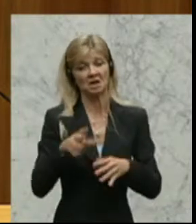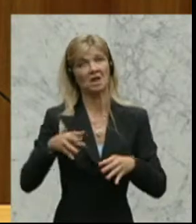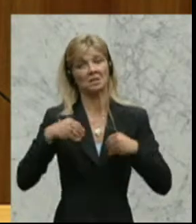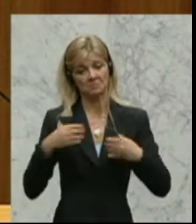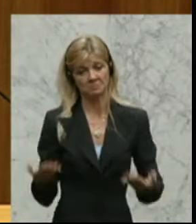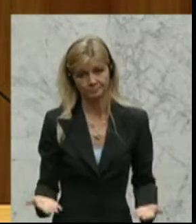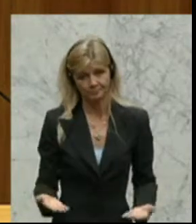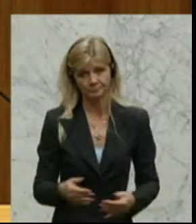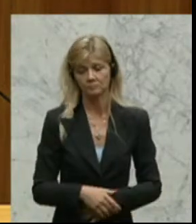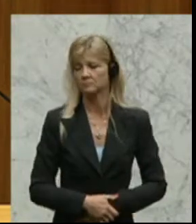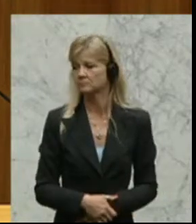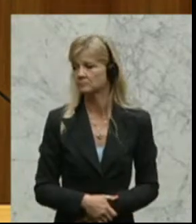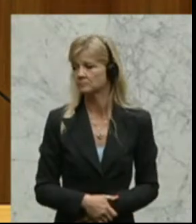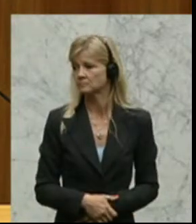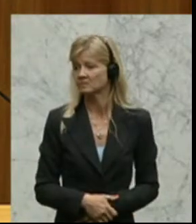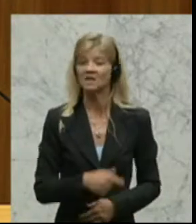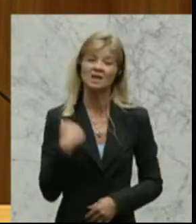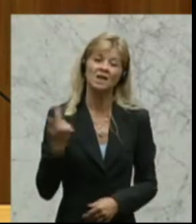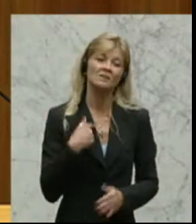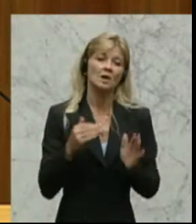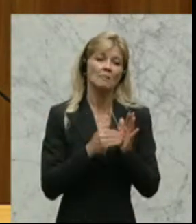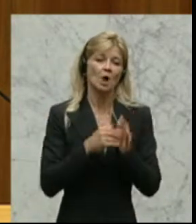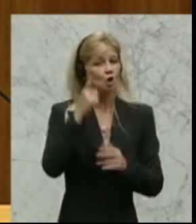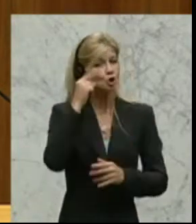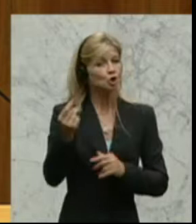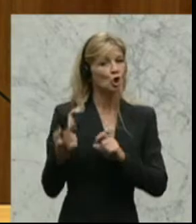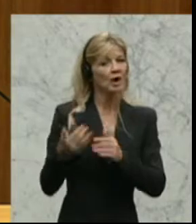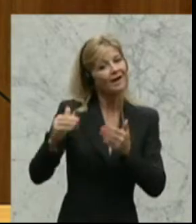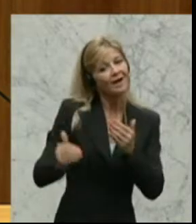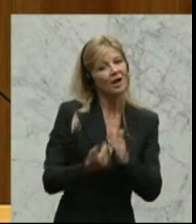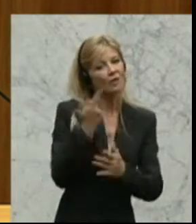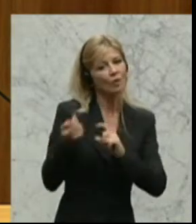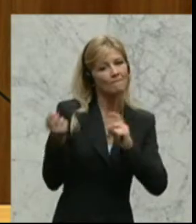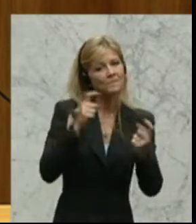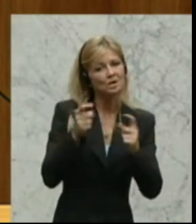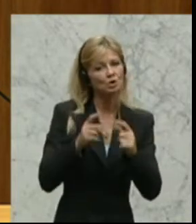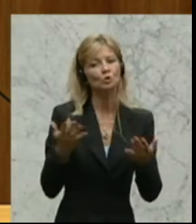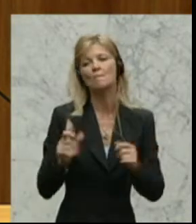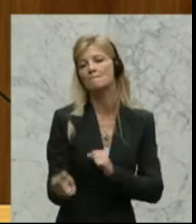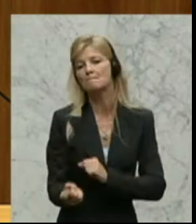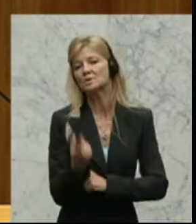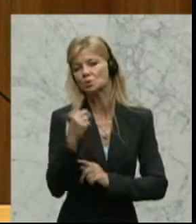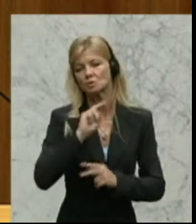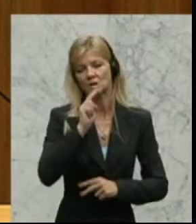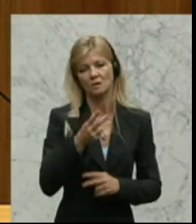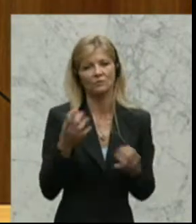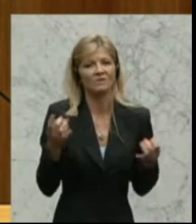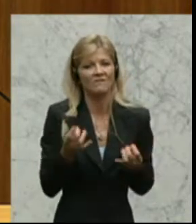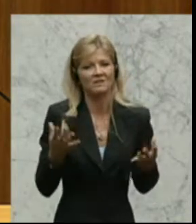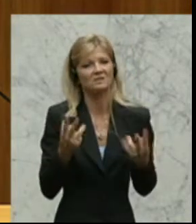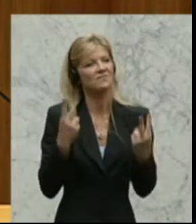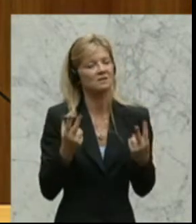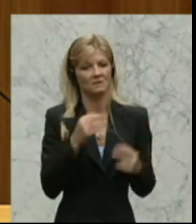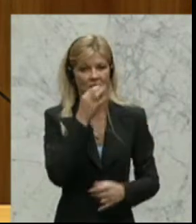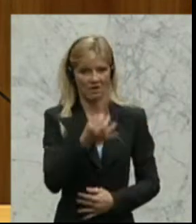Wir brauchen eine Steuerreformdiskussion, die vor allem auf ganz, ganz relevante Fragen eine Antwort gibt. Eine Frage ist, die mir